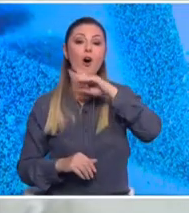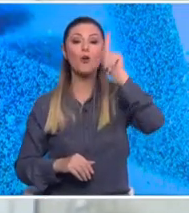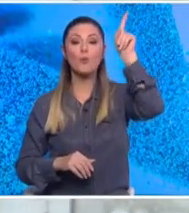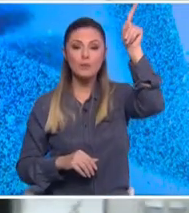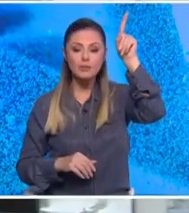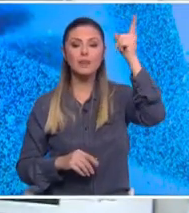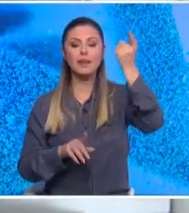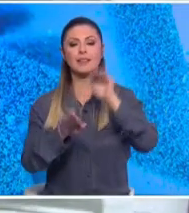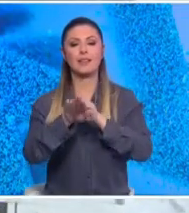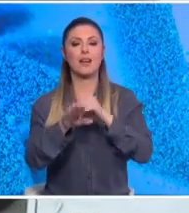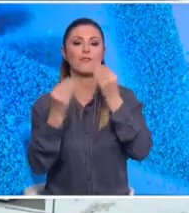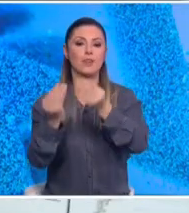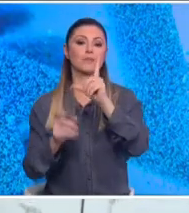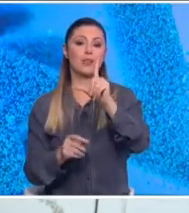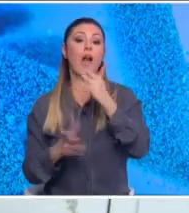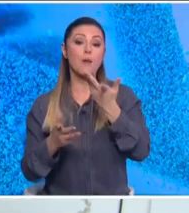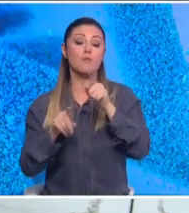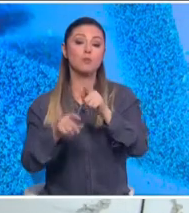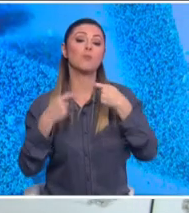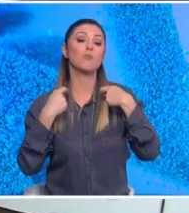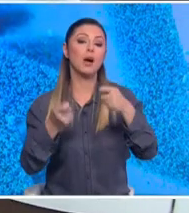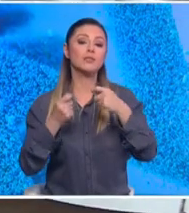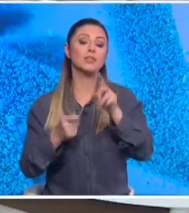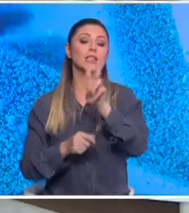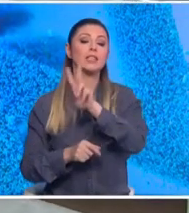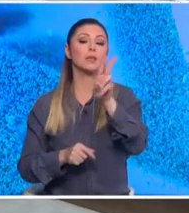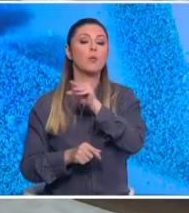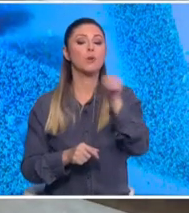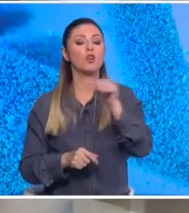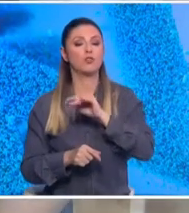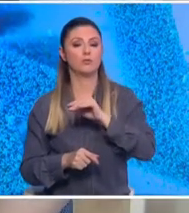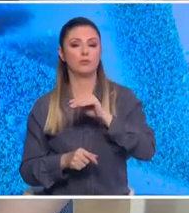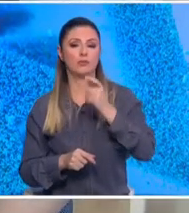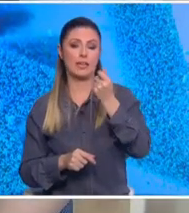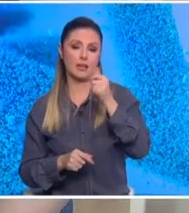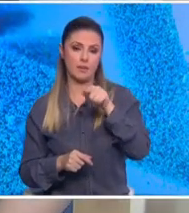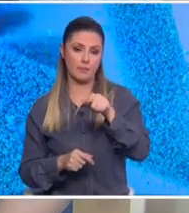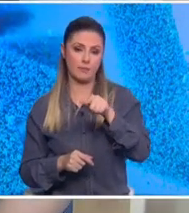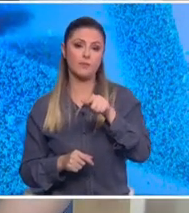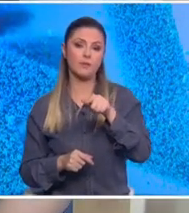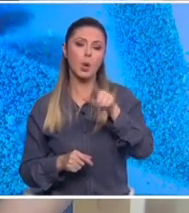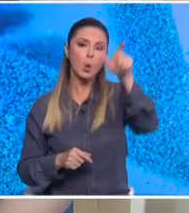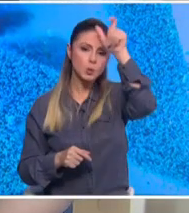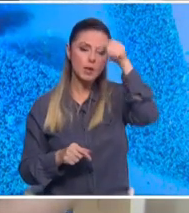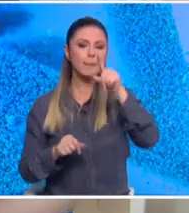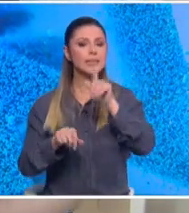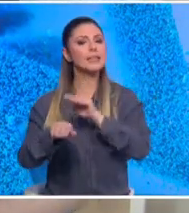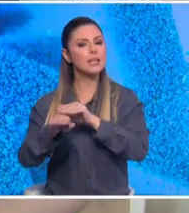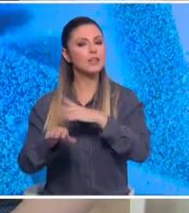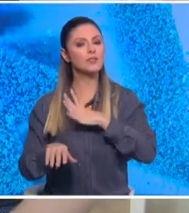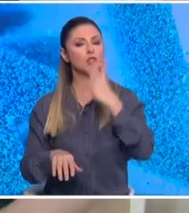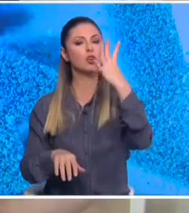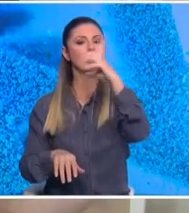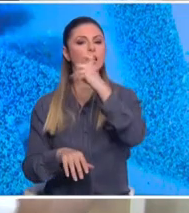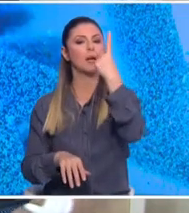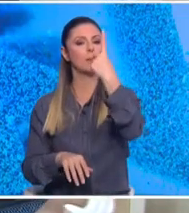tedavisine ihtiyacı var Ancak bu Tedavinin maliyeti yaklaşık 20 milyon lira Türkiye'de Biz bir tedavimiz var Her